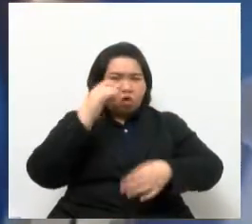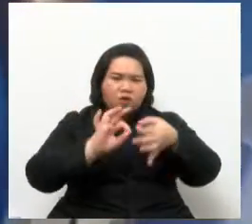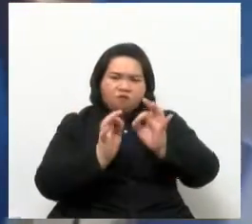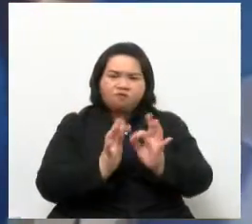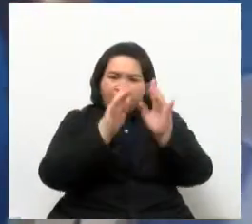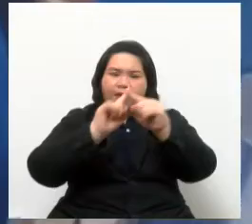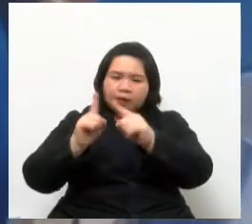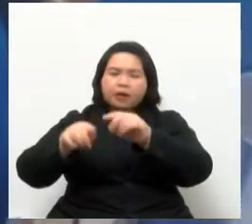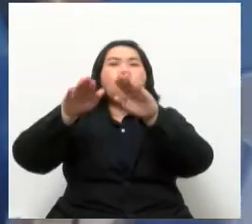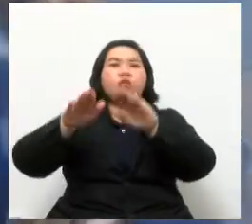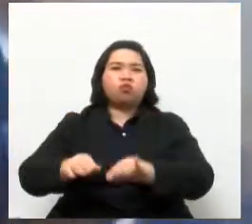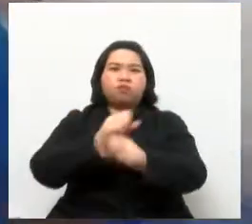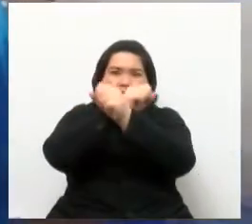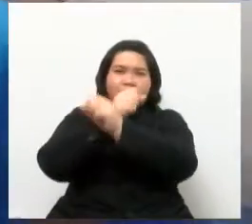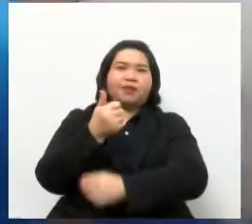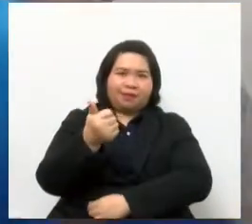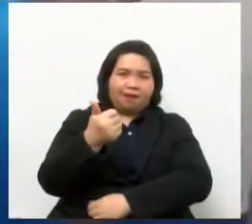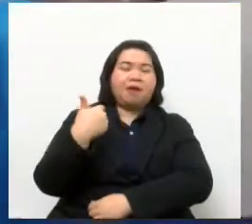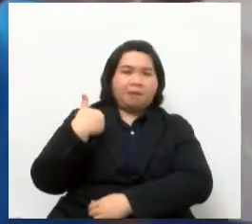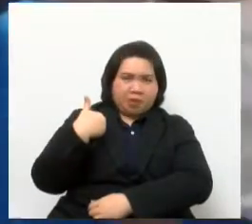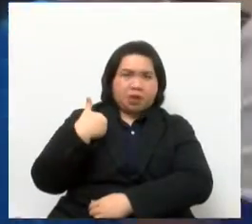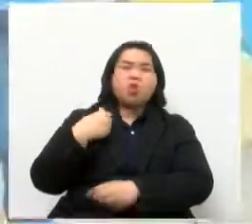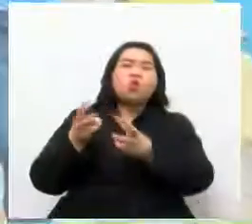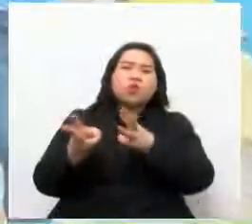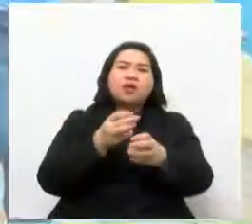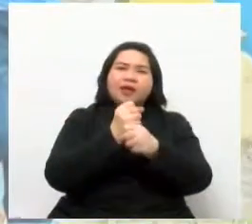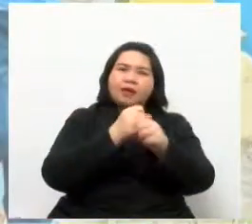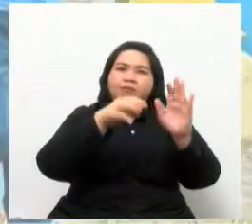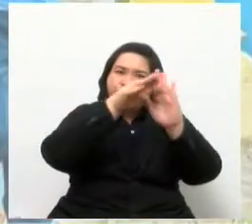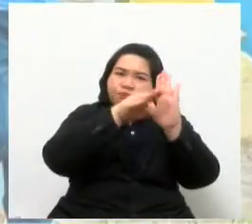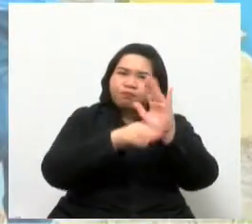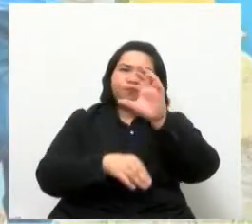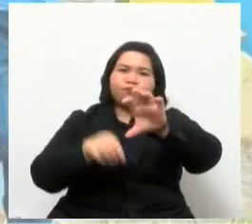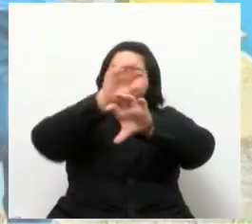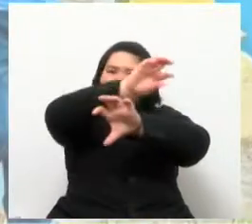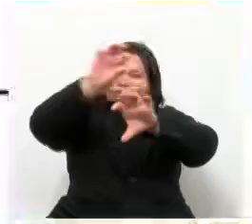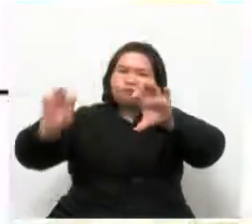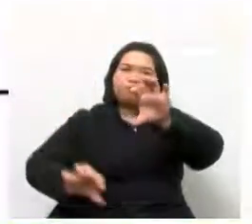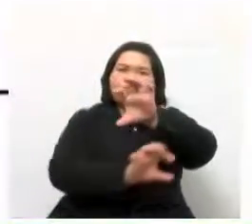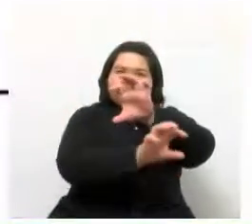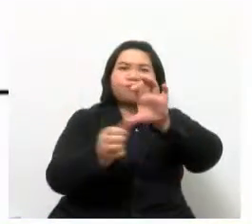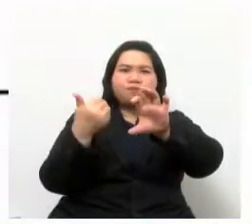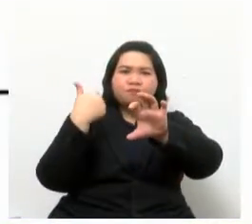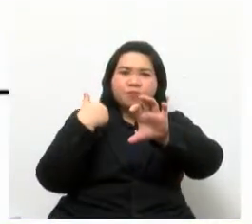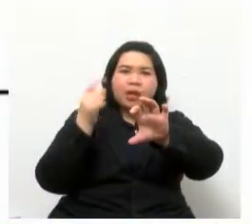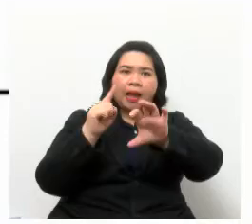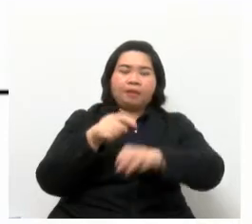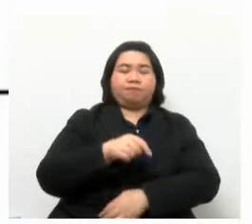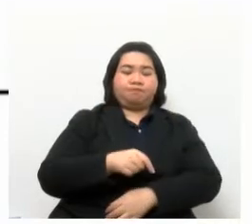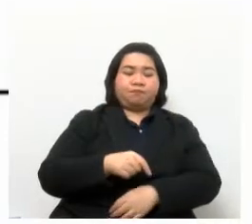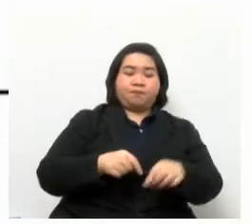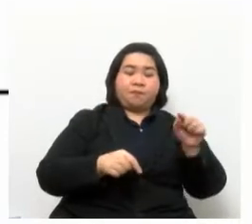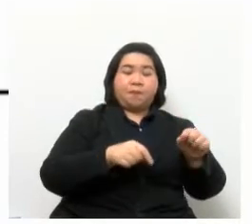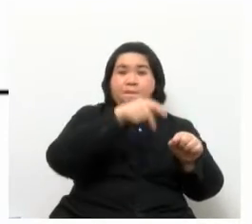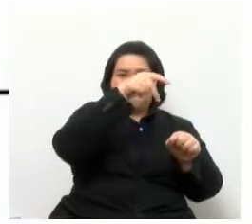2.5 ผ่านกลไกการขับเคลื่อนด้วยกระบวนการภาคภูมิโมเดลได้แก่P